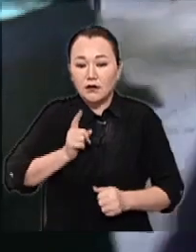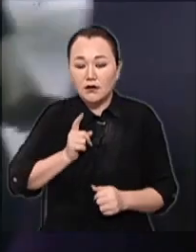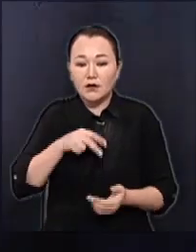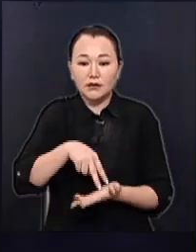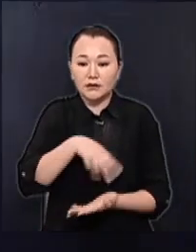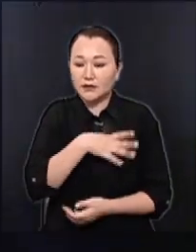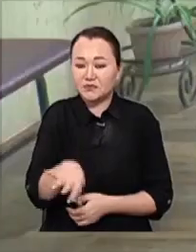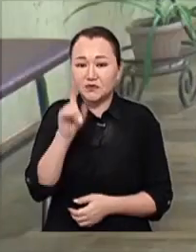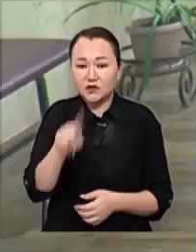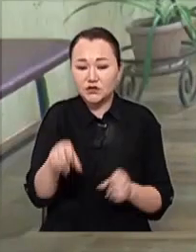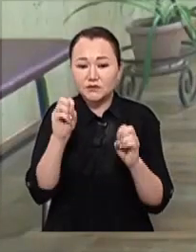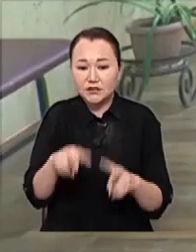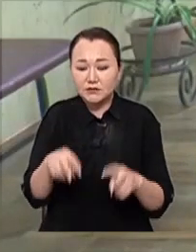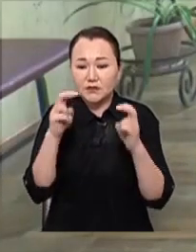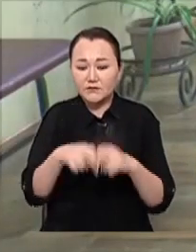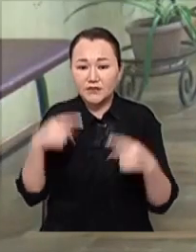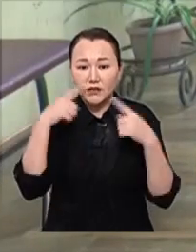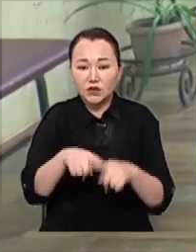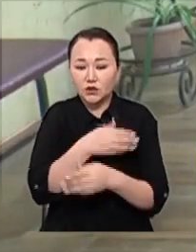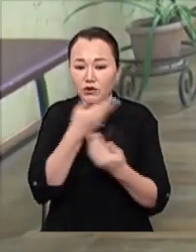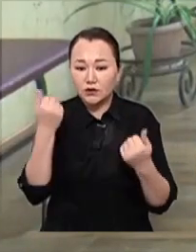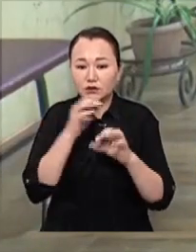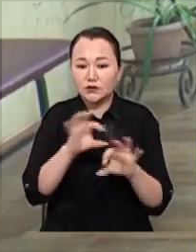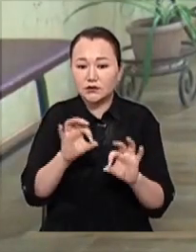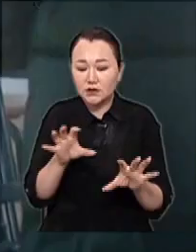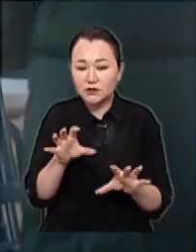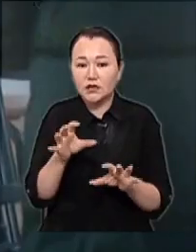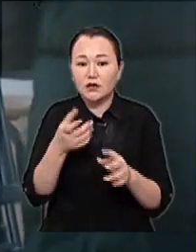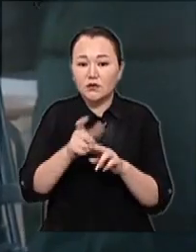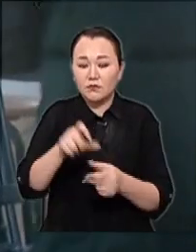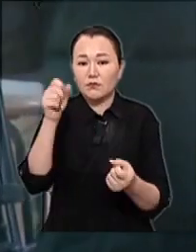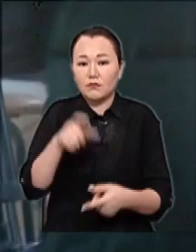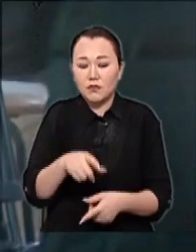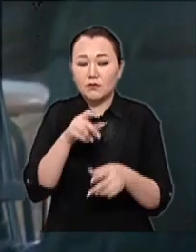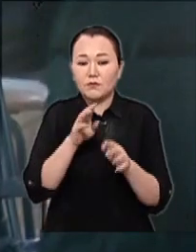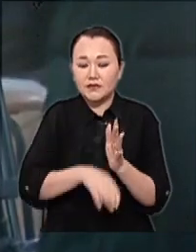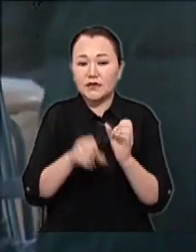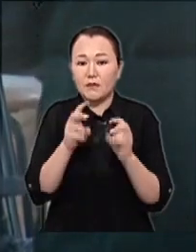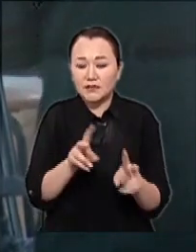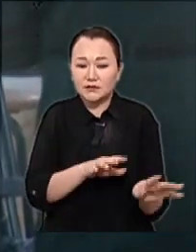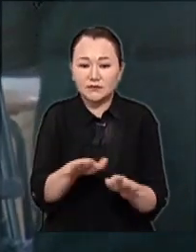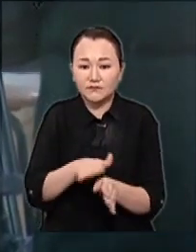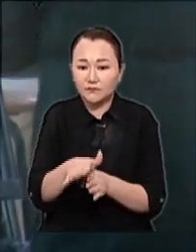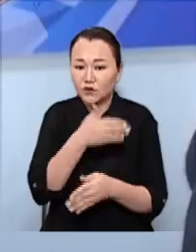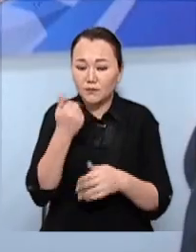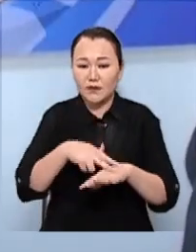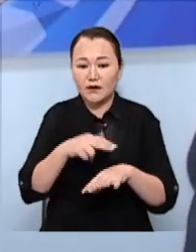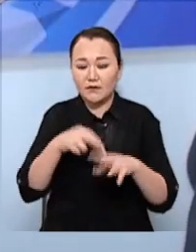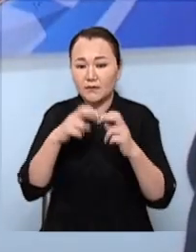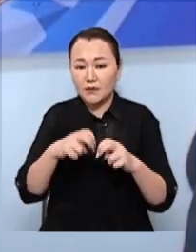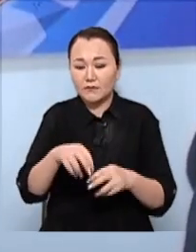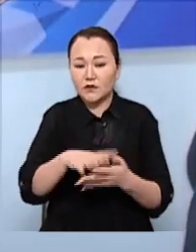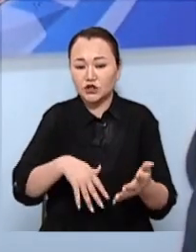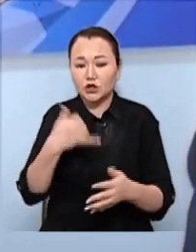болмаған, тіпті арнайы тексеріс құралдарда жоқ дейді білім басқармасындағылар. Соған сәйкес қауіпсіздік шараларының сақталмауын құзырлы органдар тексереді.